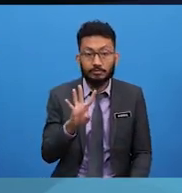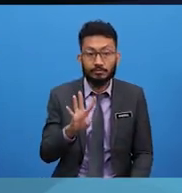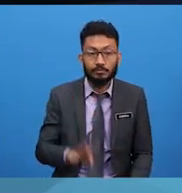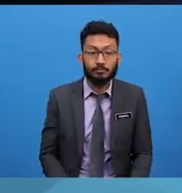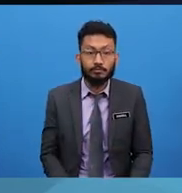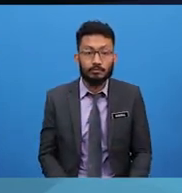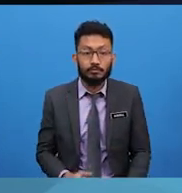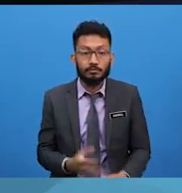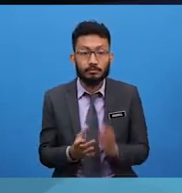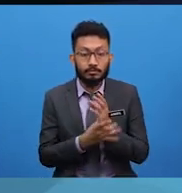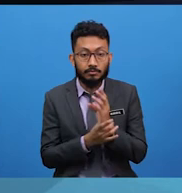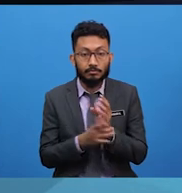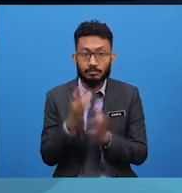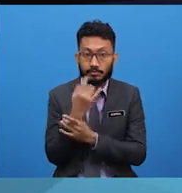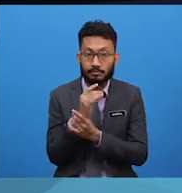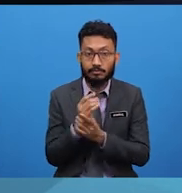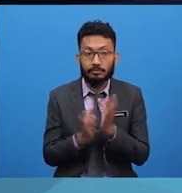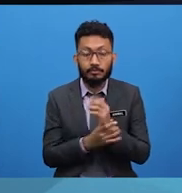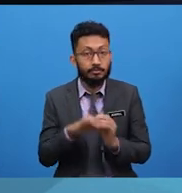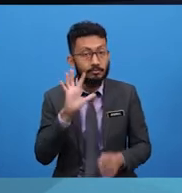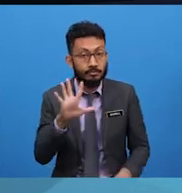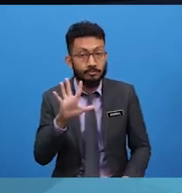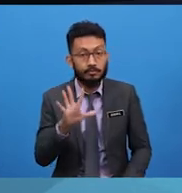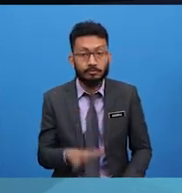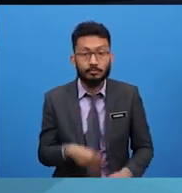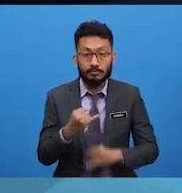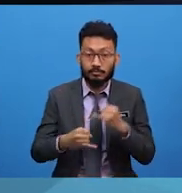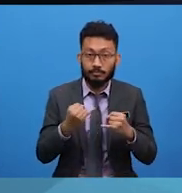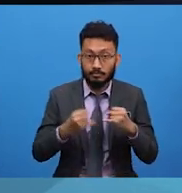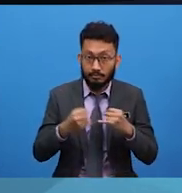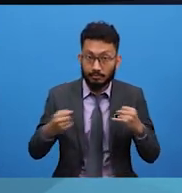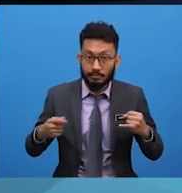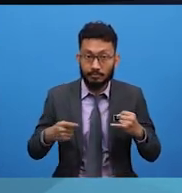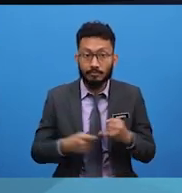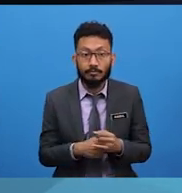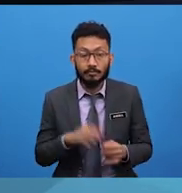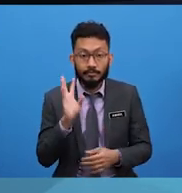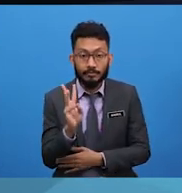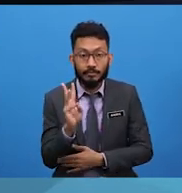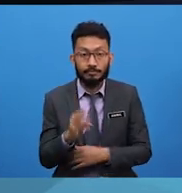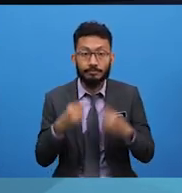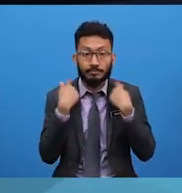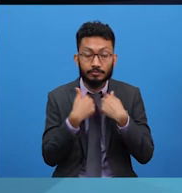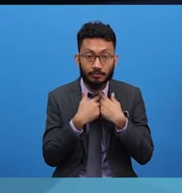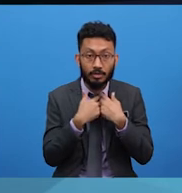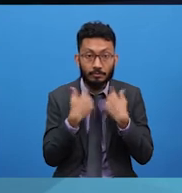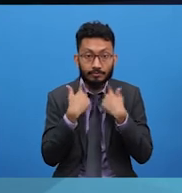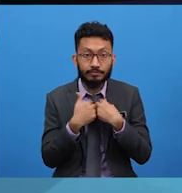lengan. Kelima, bahagian tali. Dan keenam, bahagian collar.